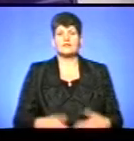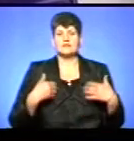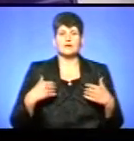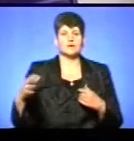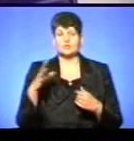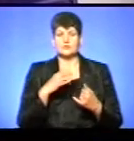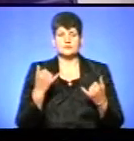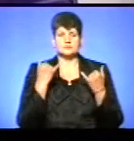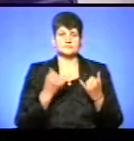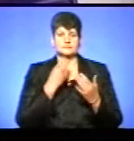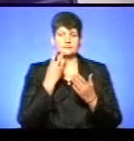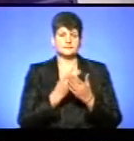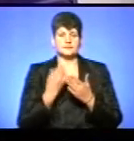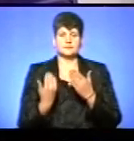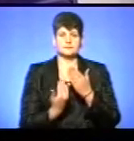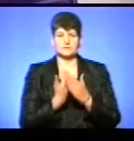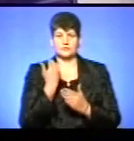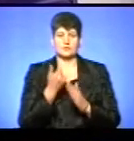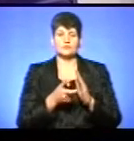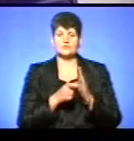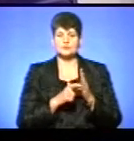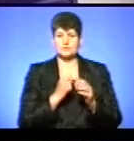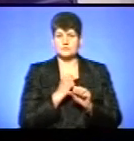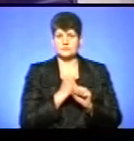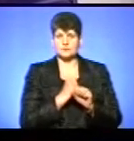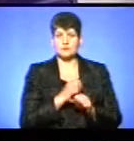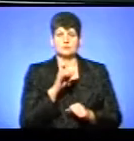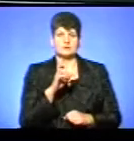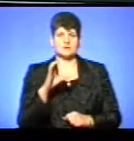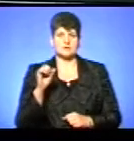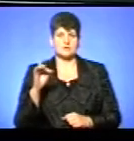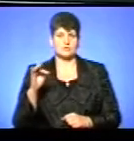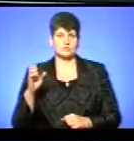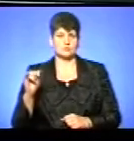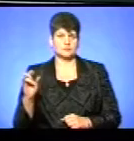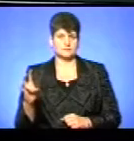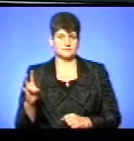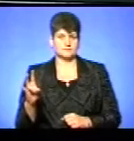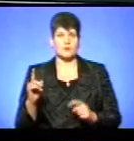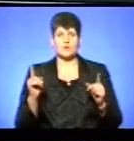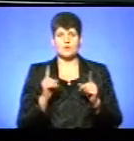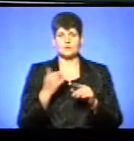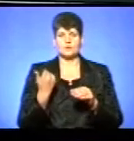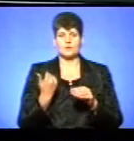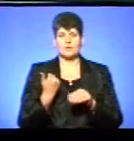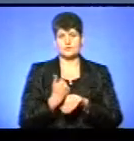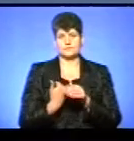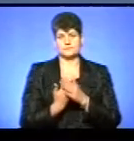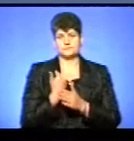вітаю усіх, хто до нас приєднався. Ви дивитесь новини у студії Богдана Сарабун. Коротко про головні події.